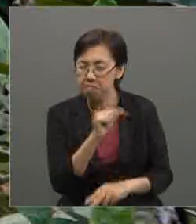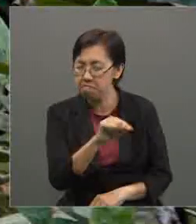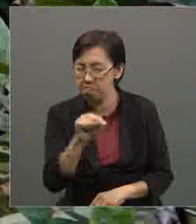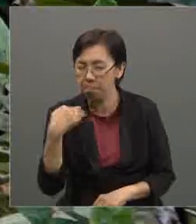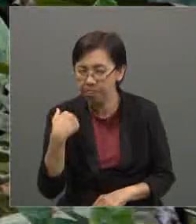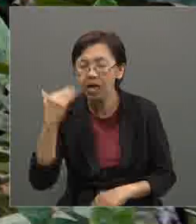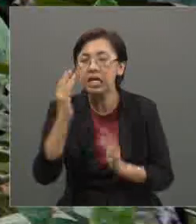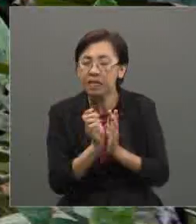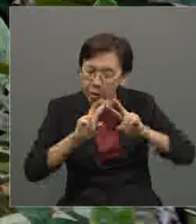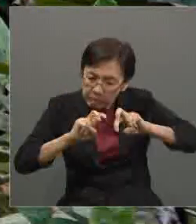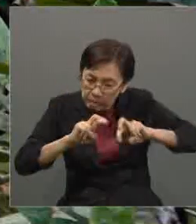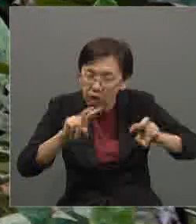ละเอียดค่ะ